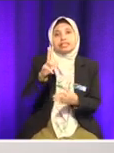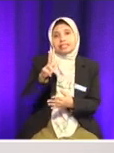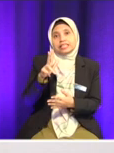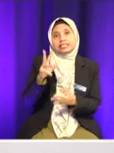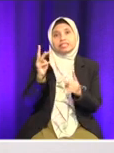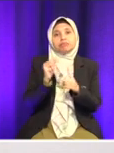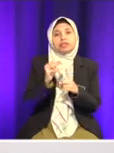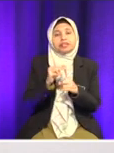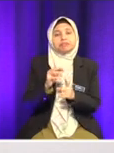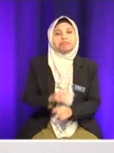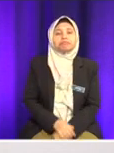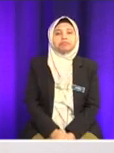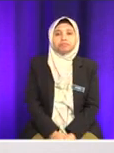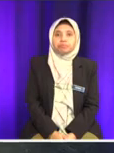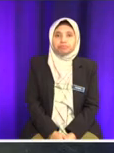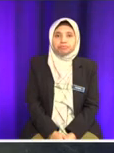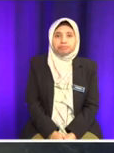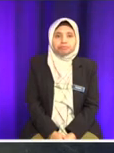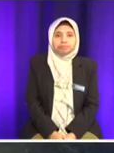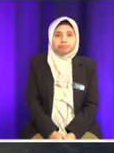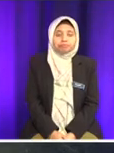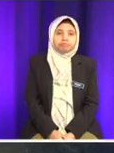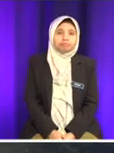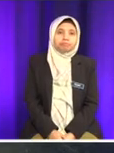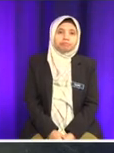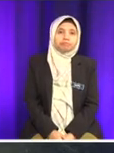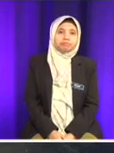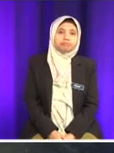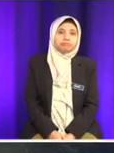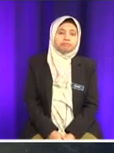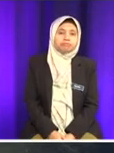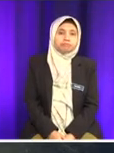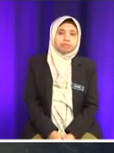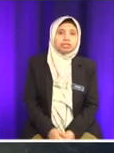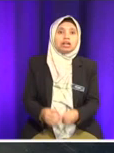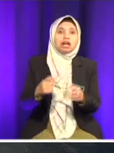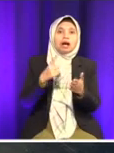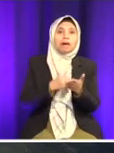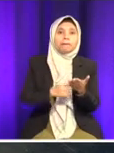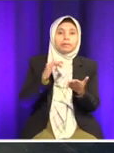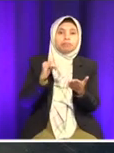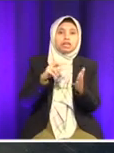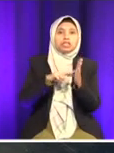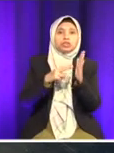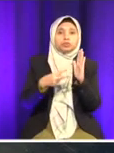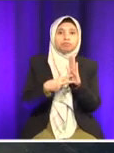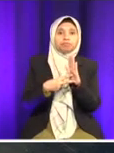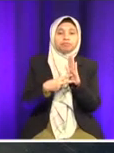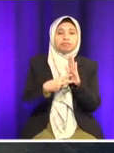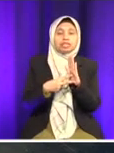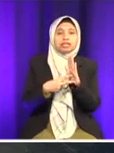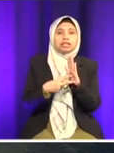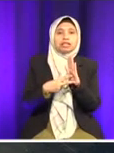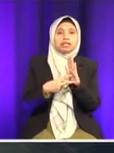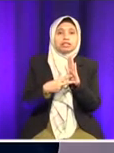bagi Fadilah 3 terus oke Inilah dia apa yang pada kita tadi